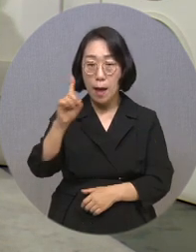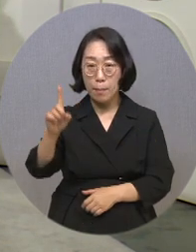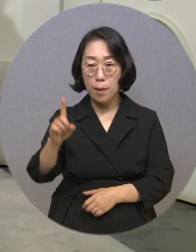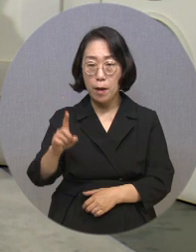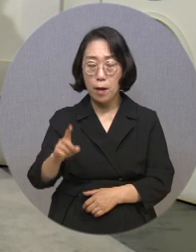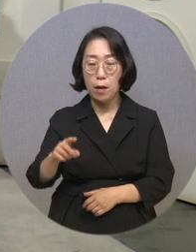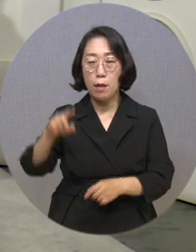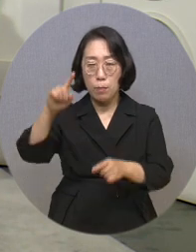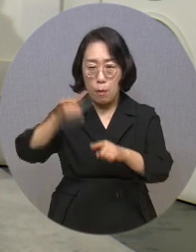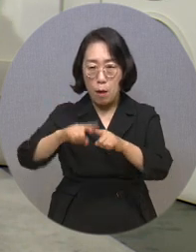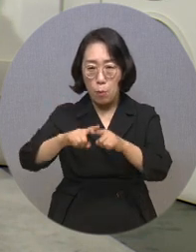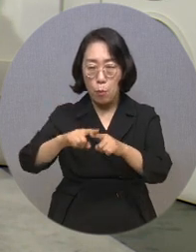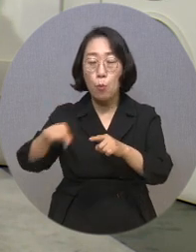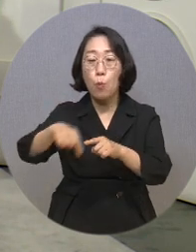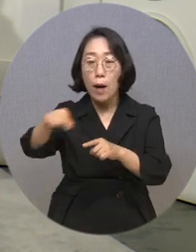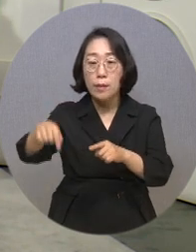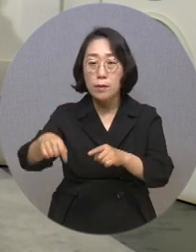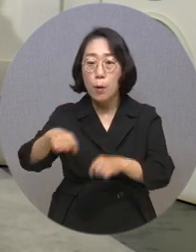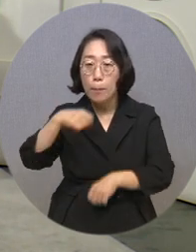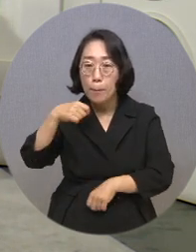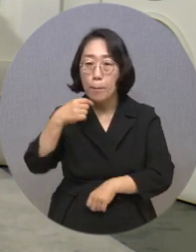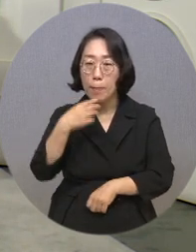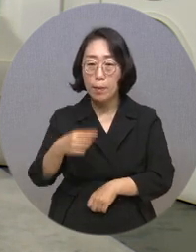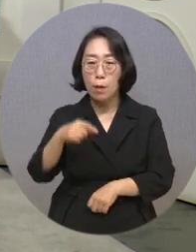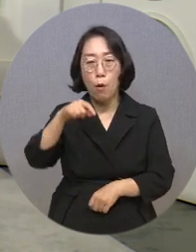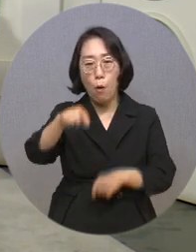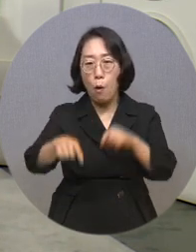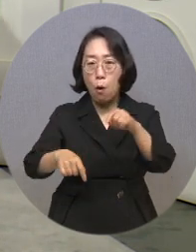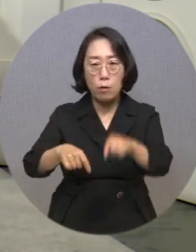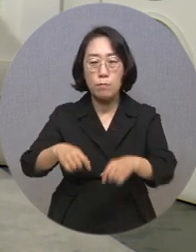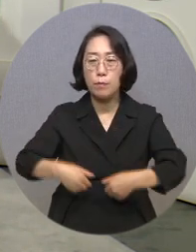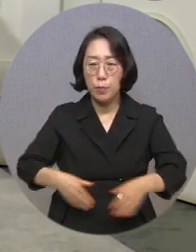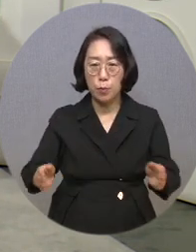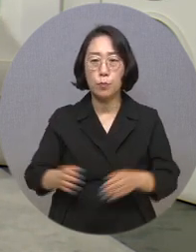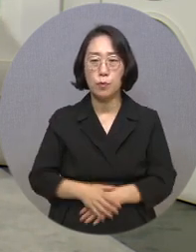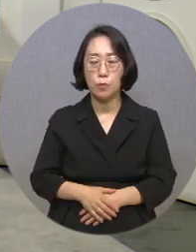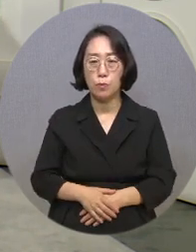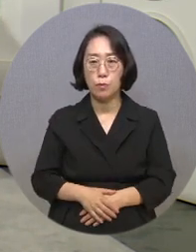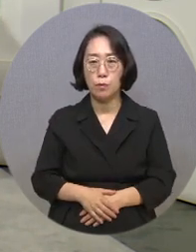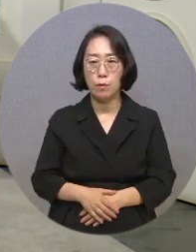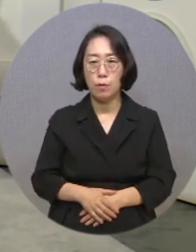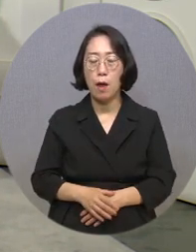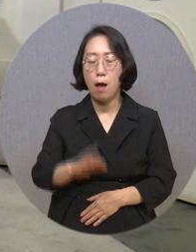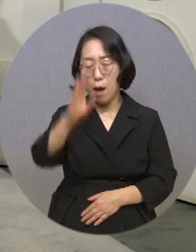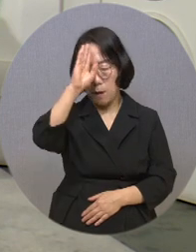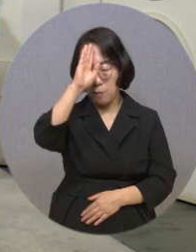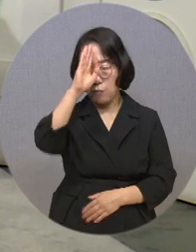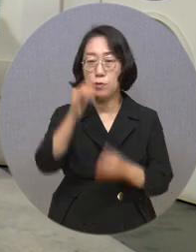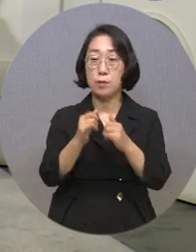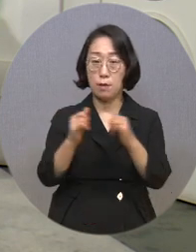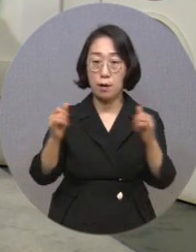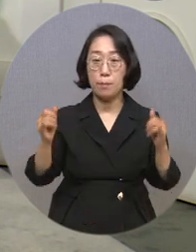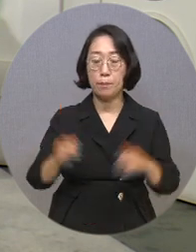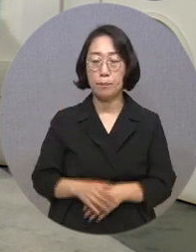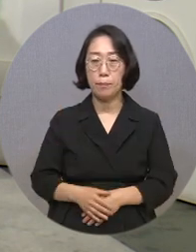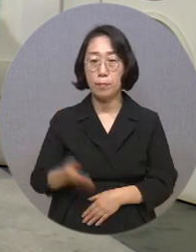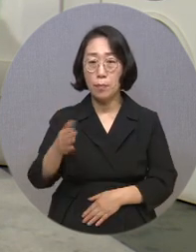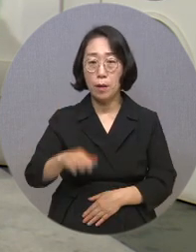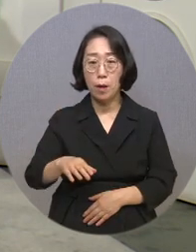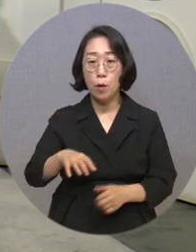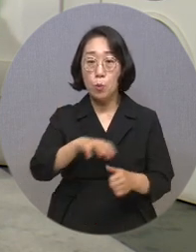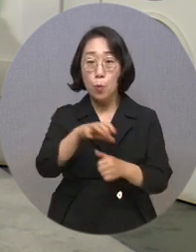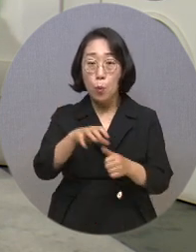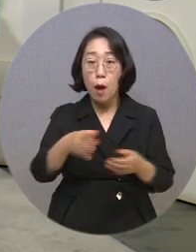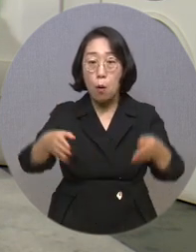뭐 다 침대 생활만 해요. 걷질 않아요. 걸을 때도 없고 환자들? 병원은 네 환자들이니까. 근데